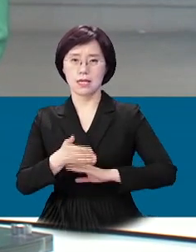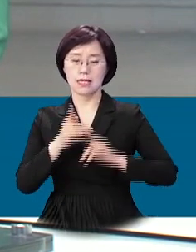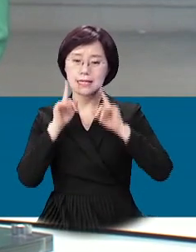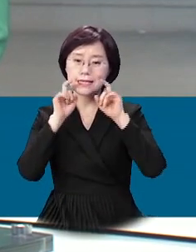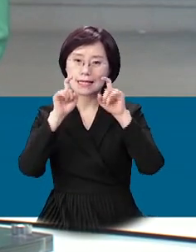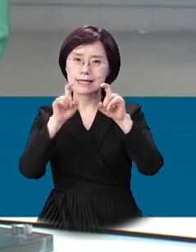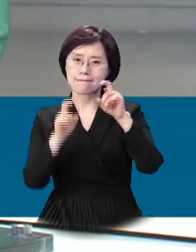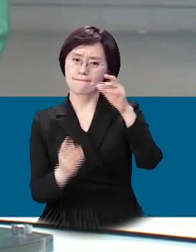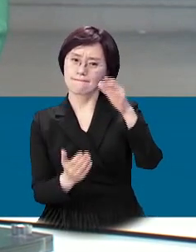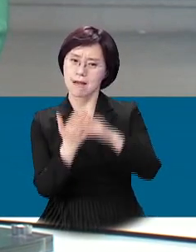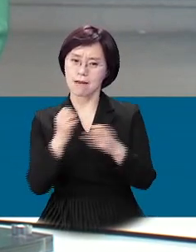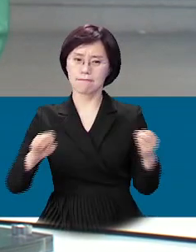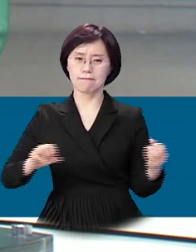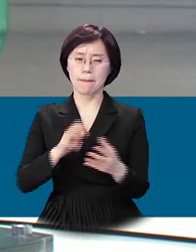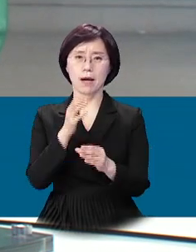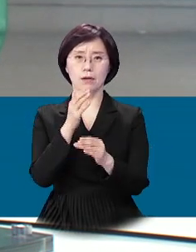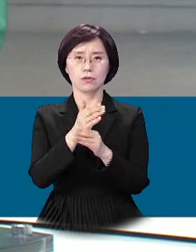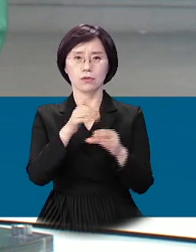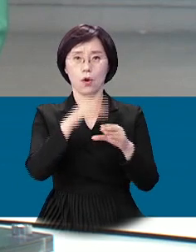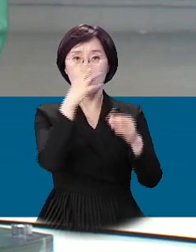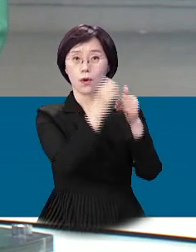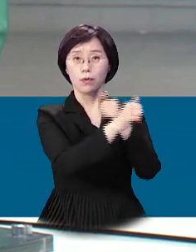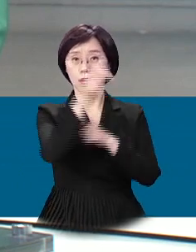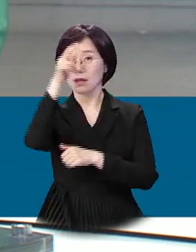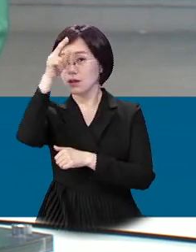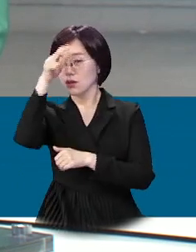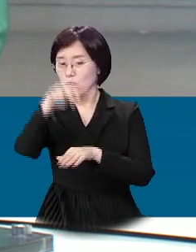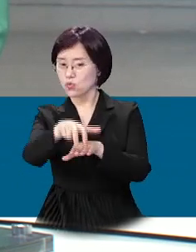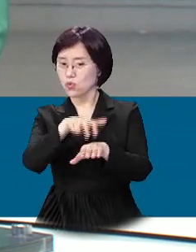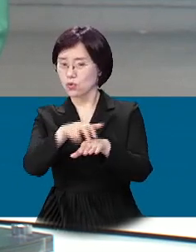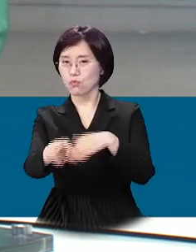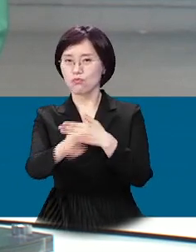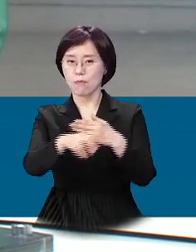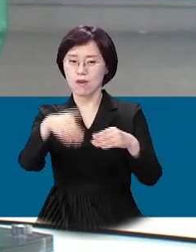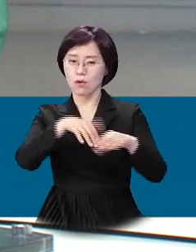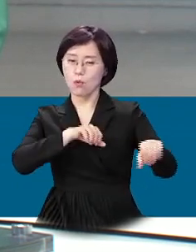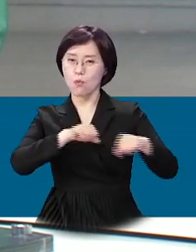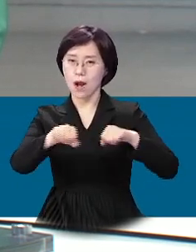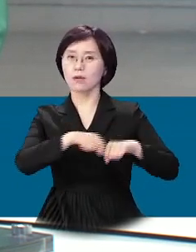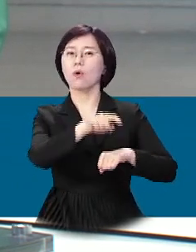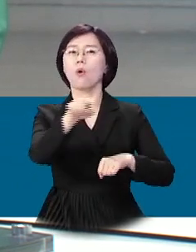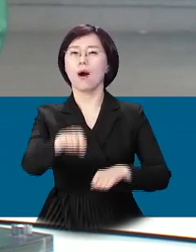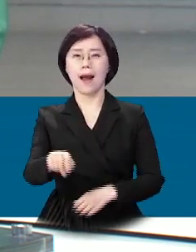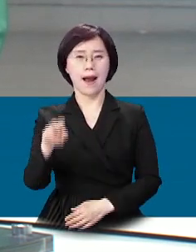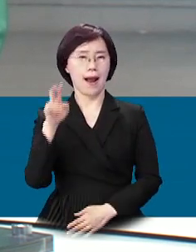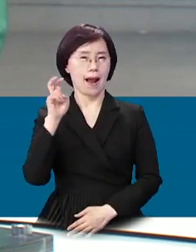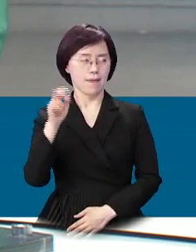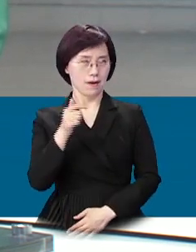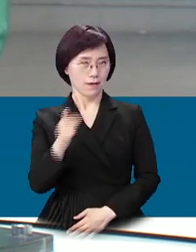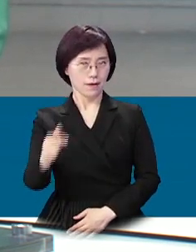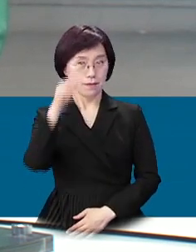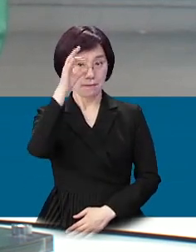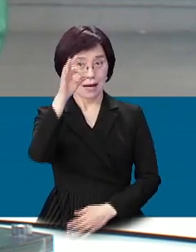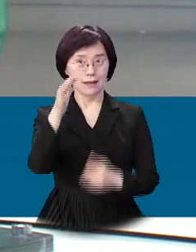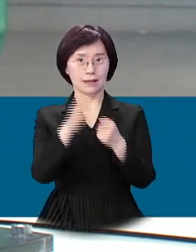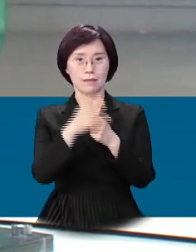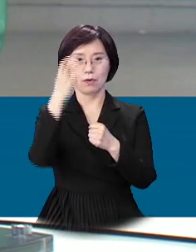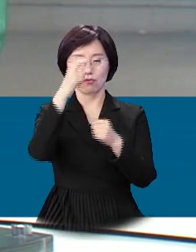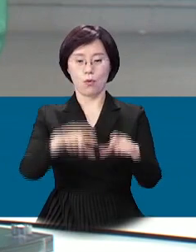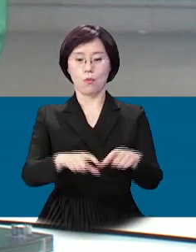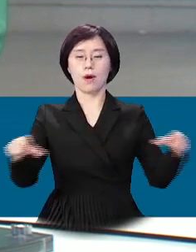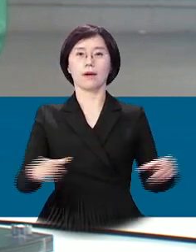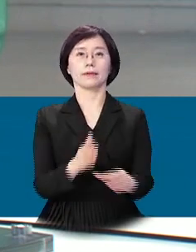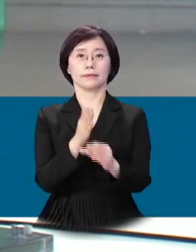파장이 커지고 있습니다 산과 리와 경찰은 조직적인 불법 선거운동이 이뤄졌을 가능성이 높은 것으로 보고 수사를